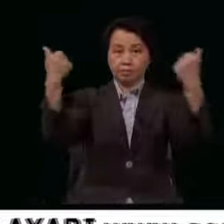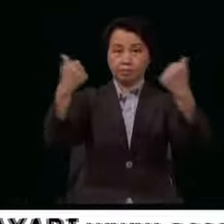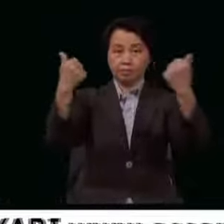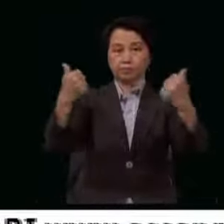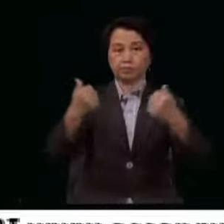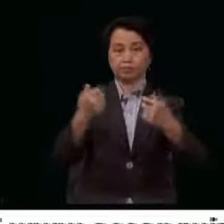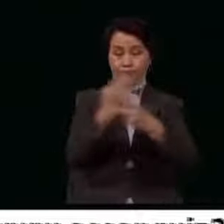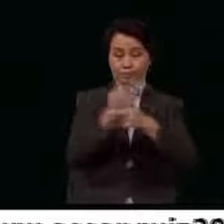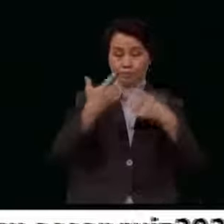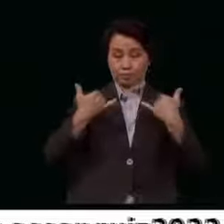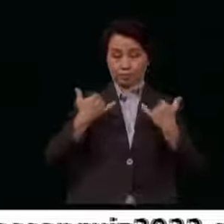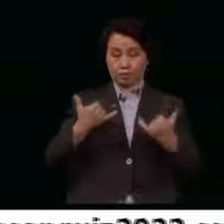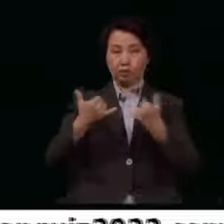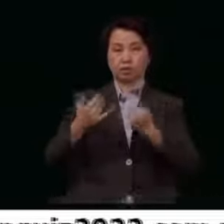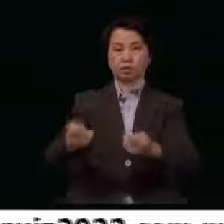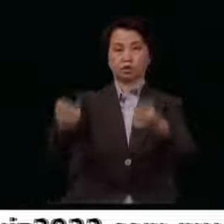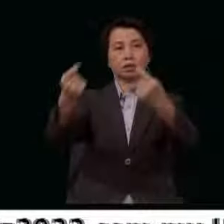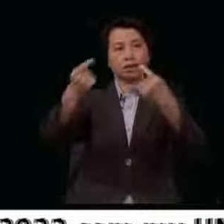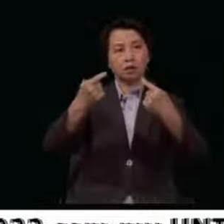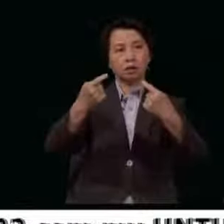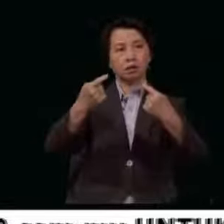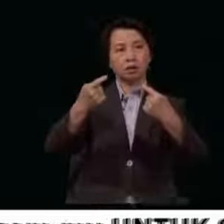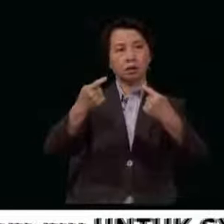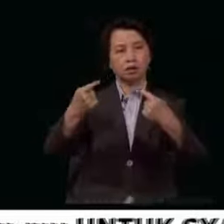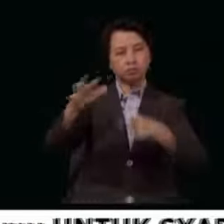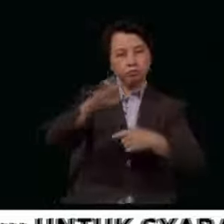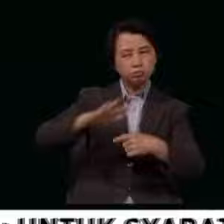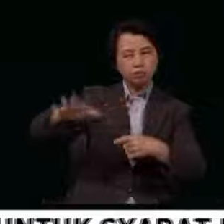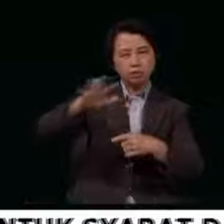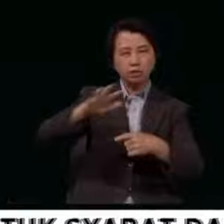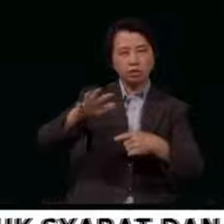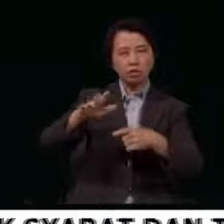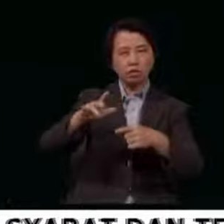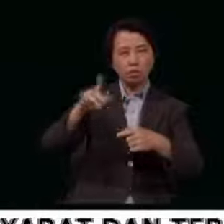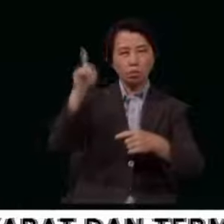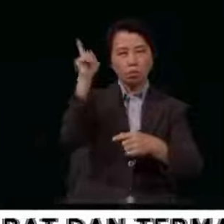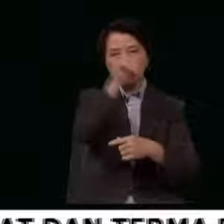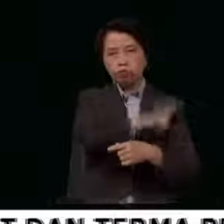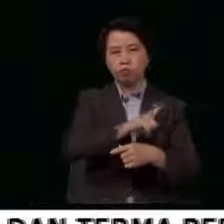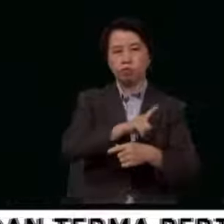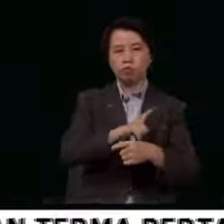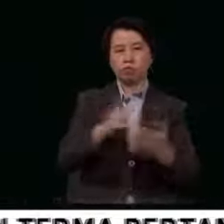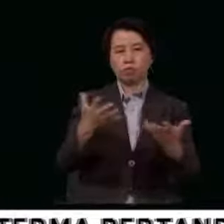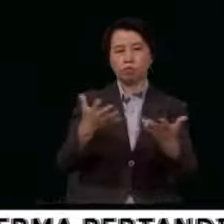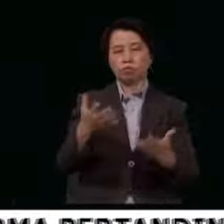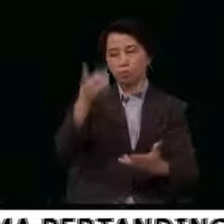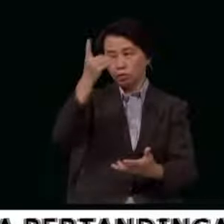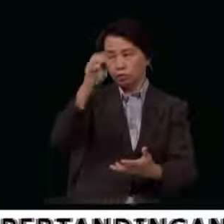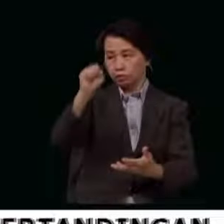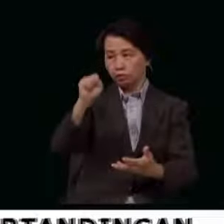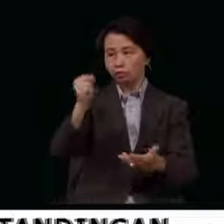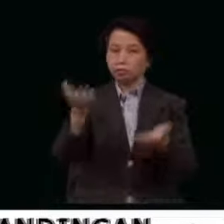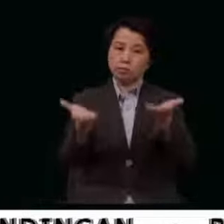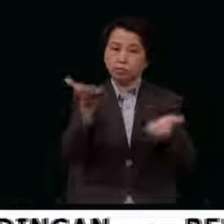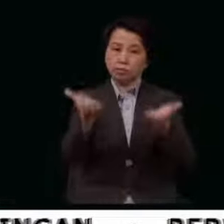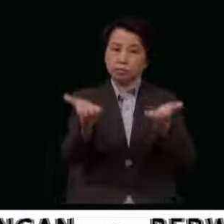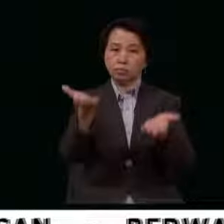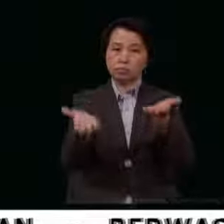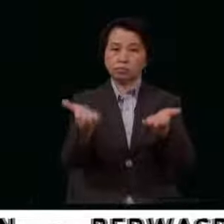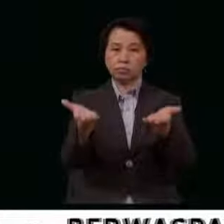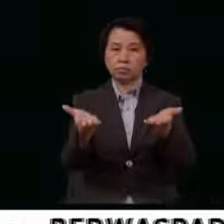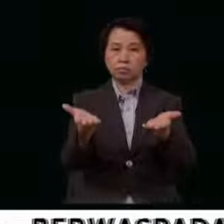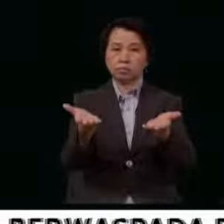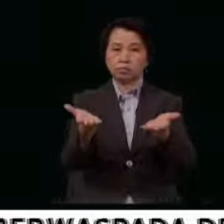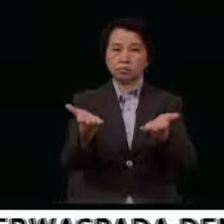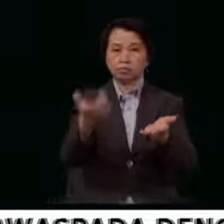hampir dengan keramaian yang kita biasa sebelum kita kenal melalui 19 seminggu